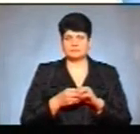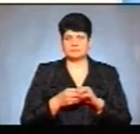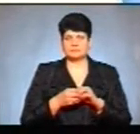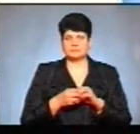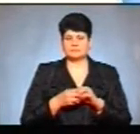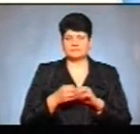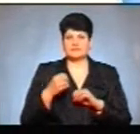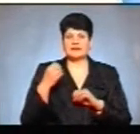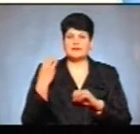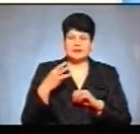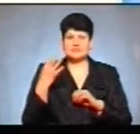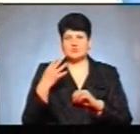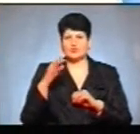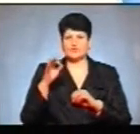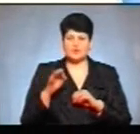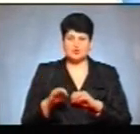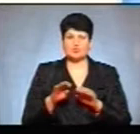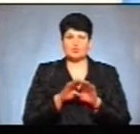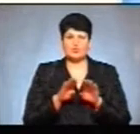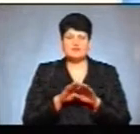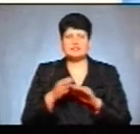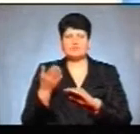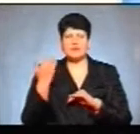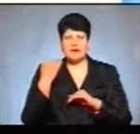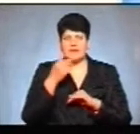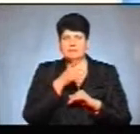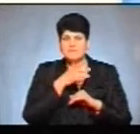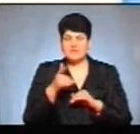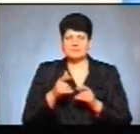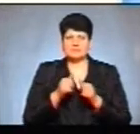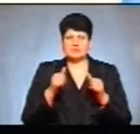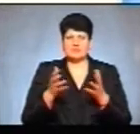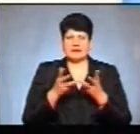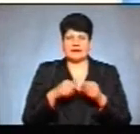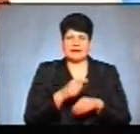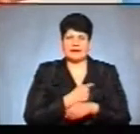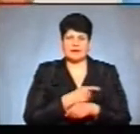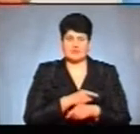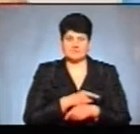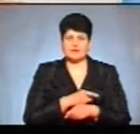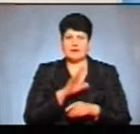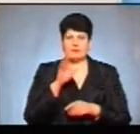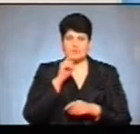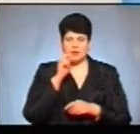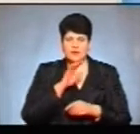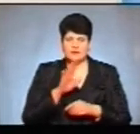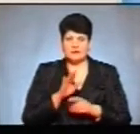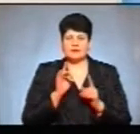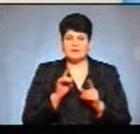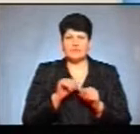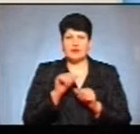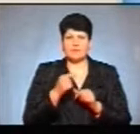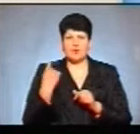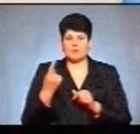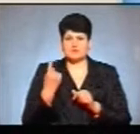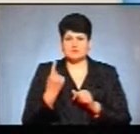Вона 30-40% порівняно з попереднім періодом зростає кількість лікарняних. Причому вона зростає не по всій Україні, а саме в деяких областях, в